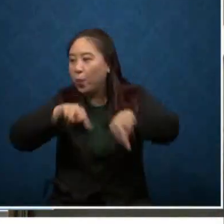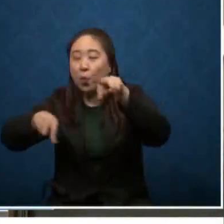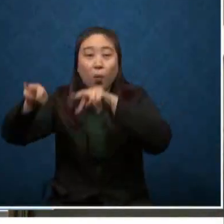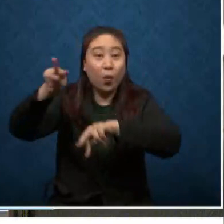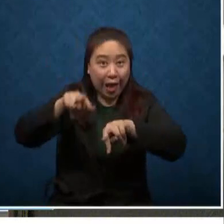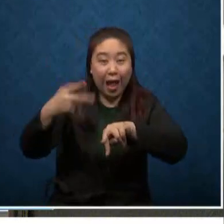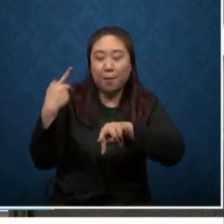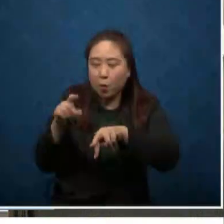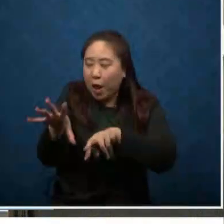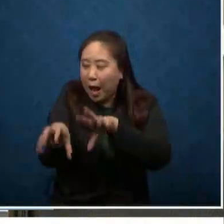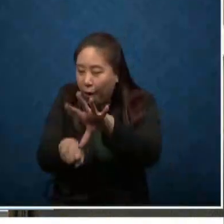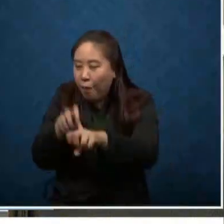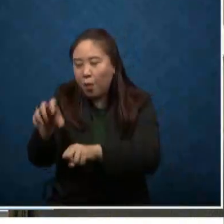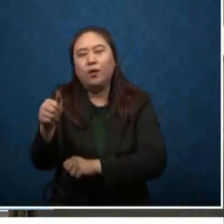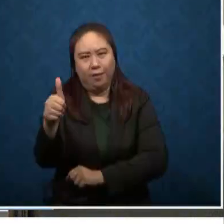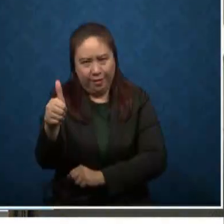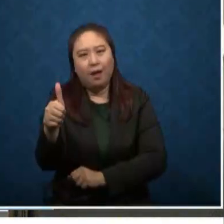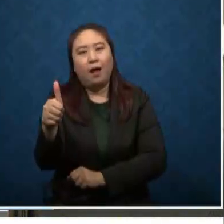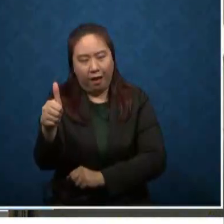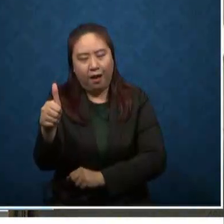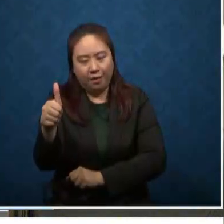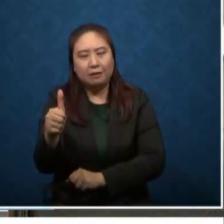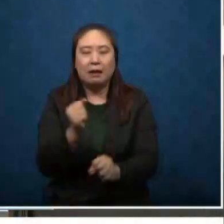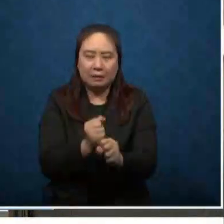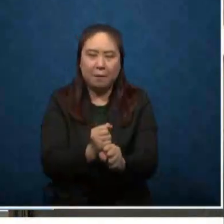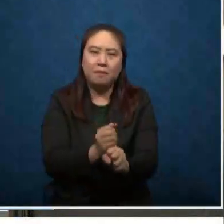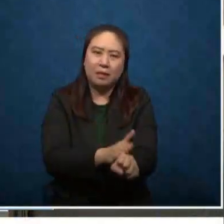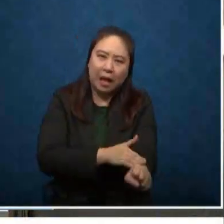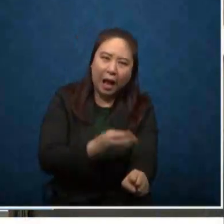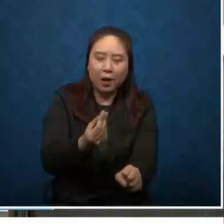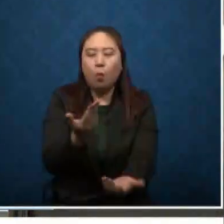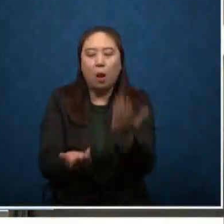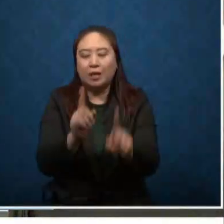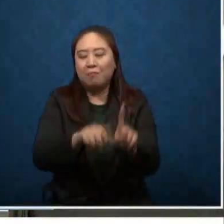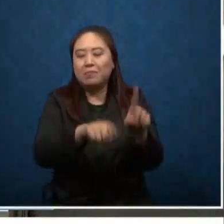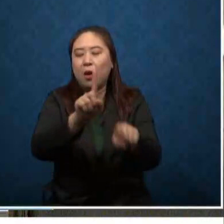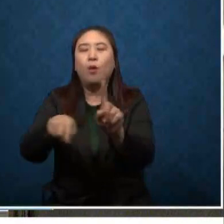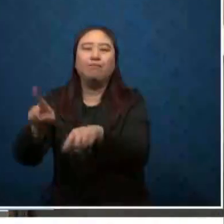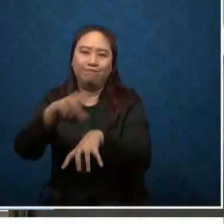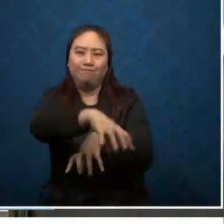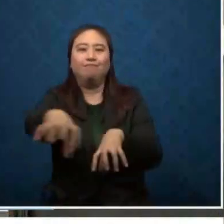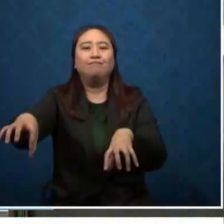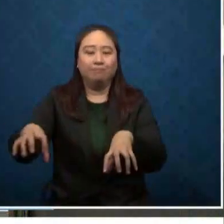จากป่าได้อันนี้เดินหน้าอยู่นะครับสมเป็นขณ